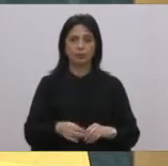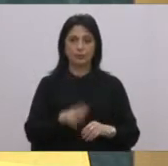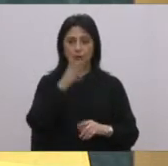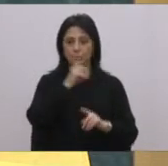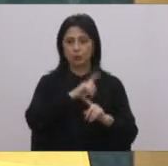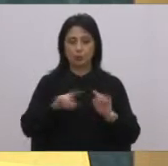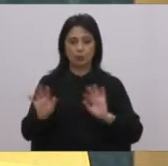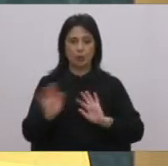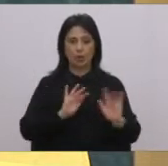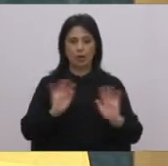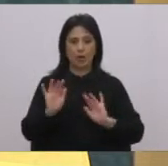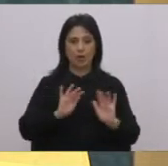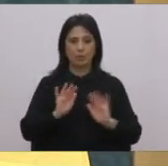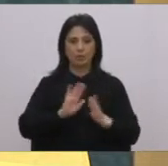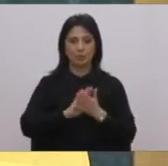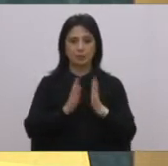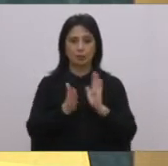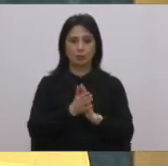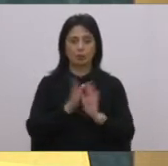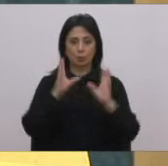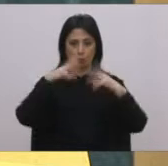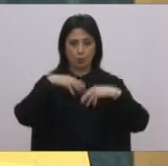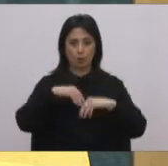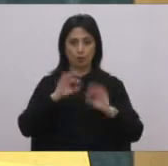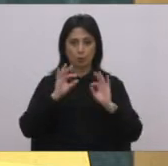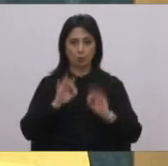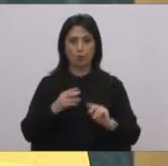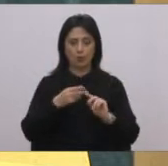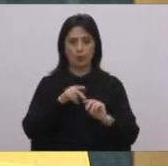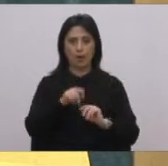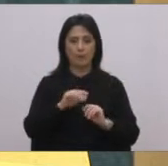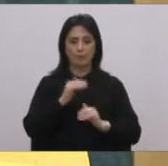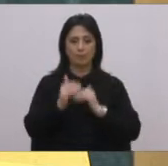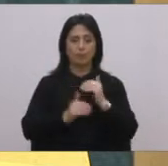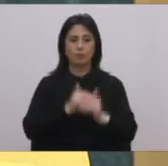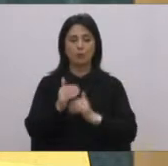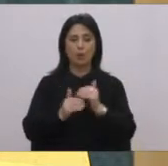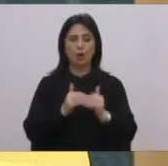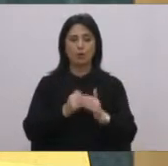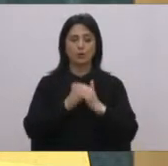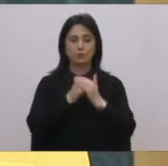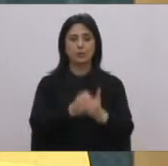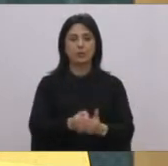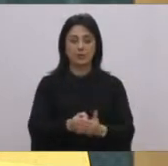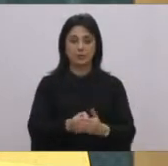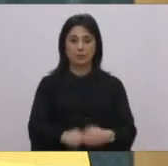დროული რეაგირების პირობებში მოხერხდა სწორედ ამ პროგრესის მიღწევა.